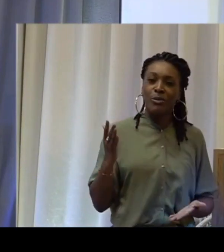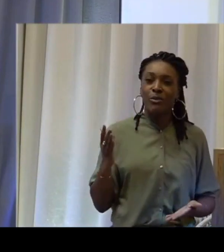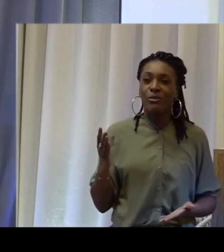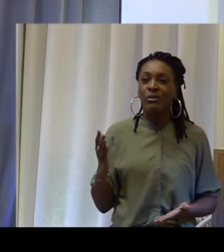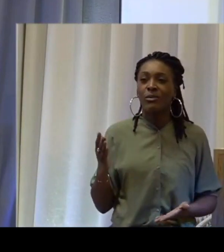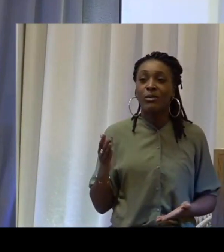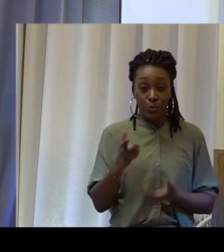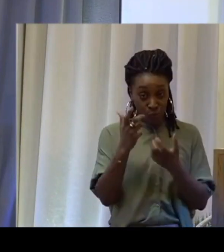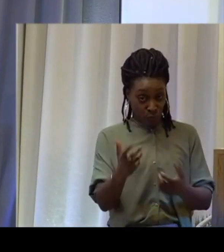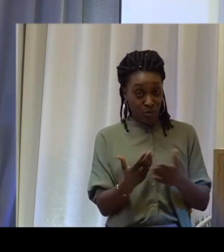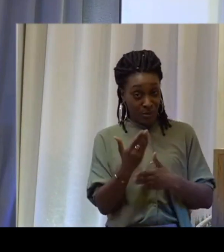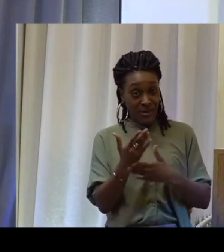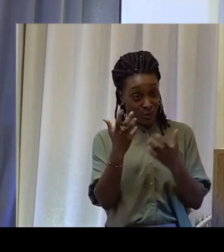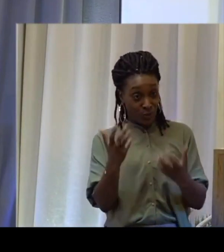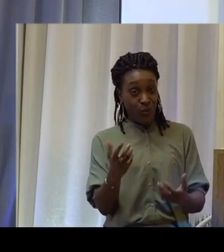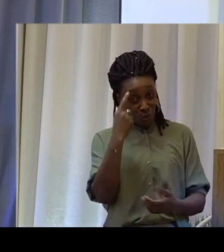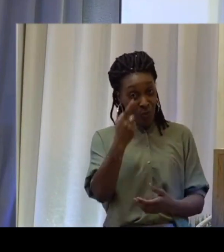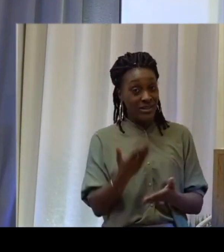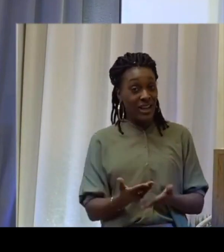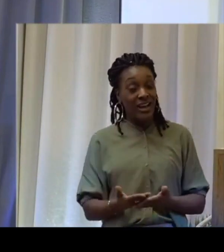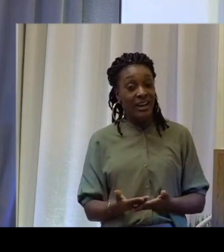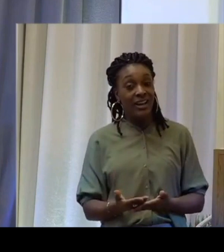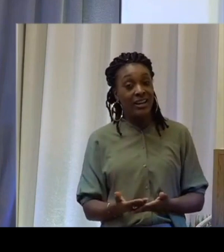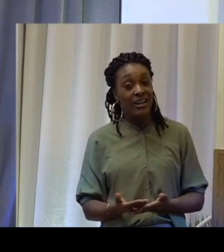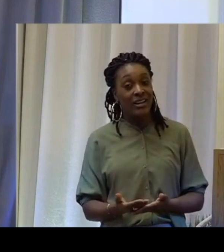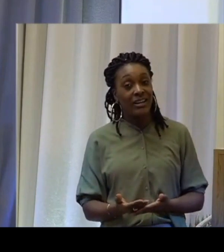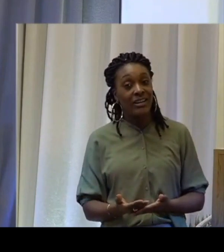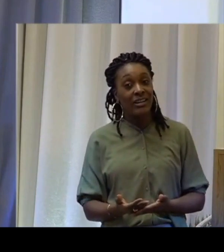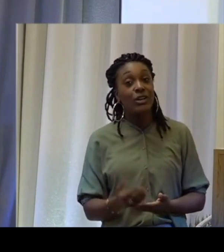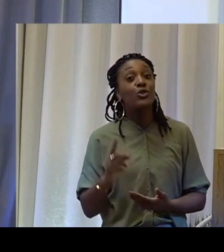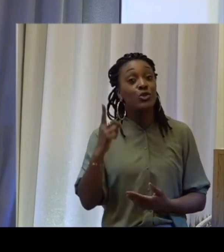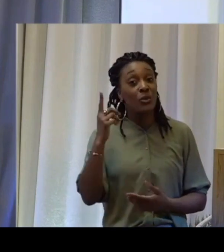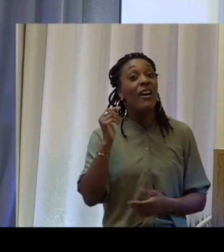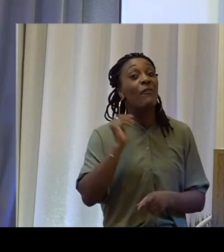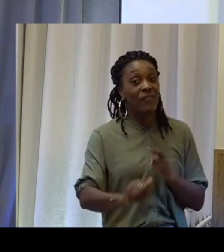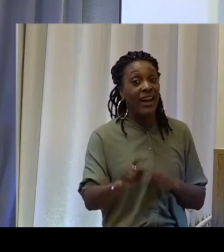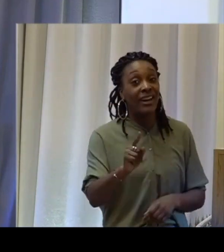Est-ce que tu le veux ce matin? Est-ce que tu le crois? Parce que Dieu va le faire.